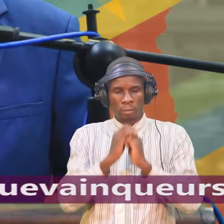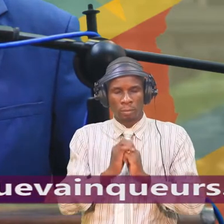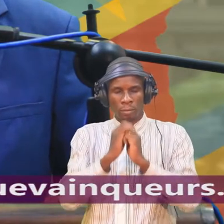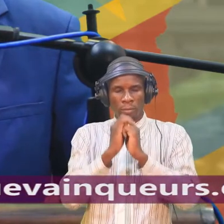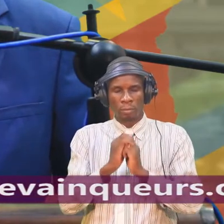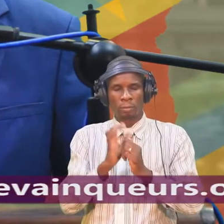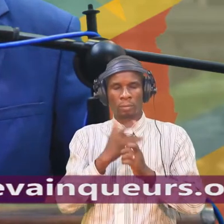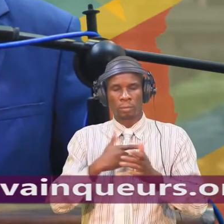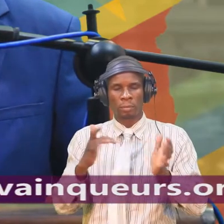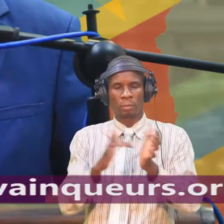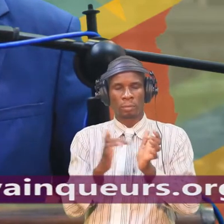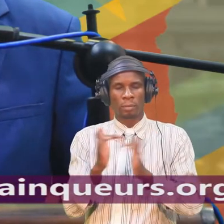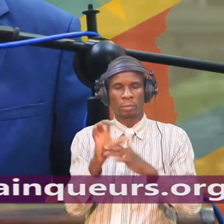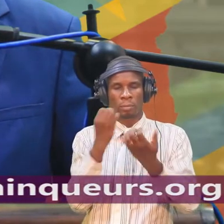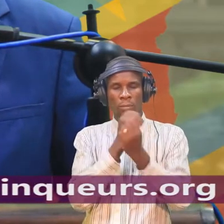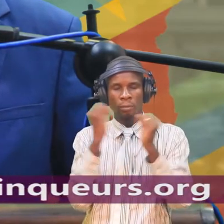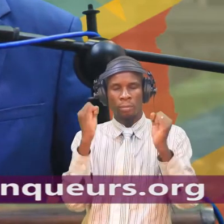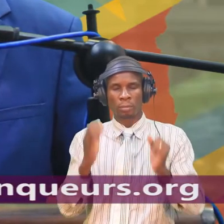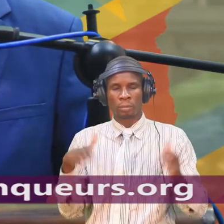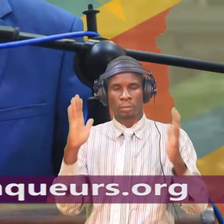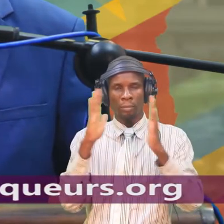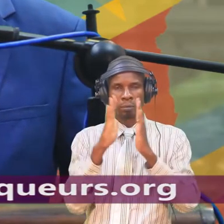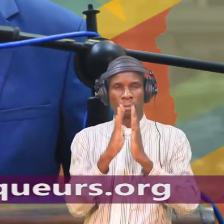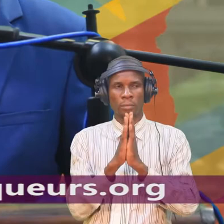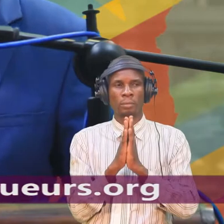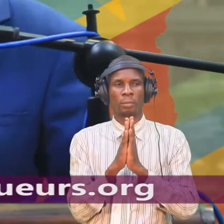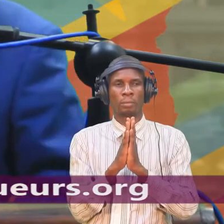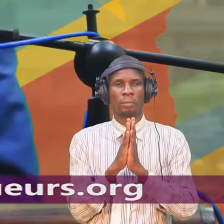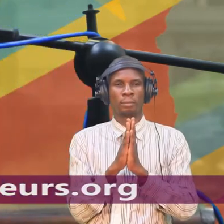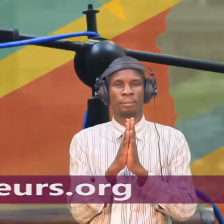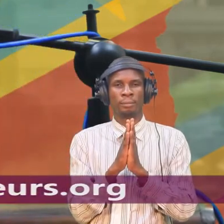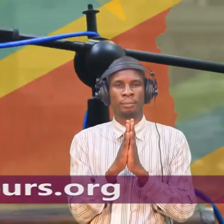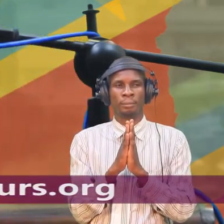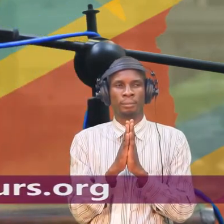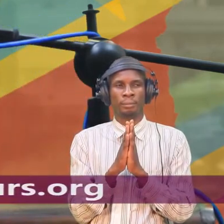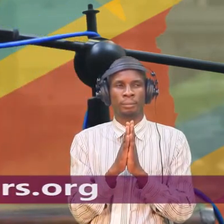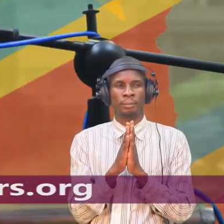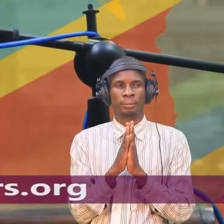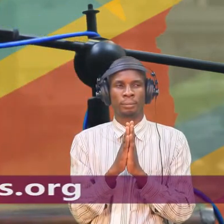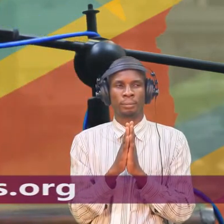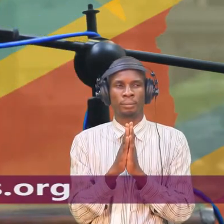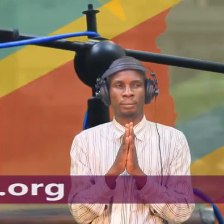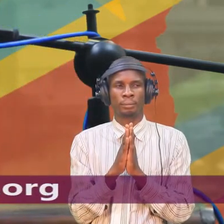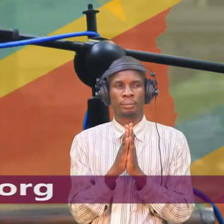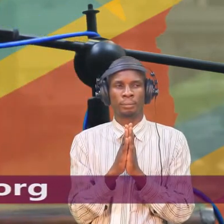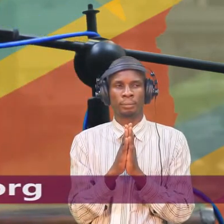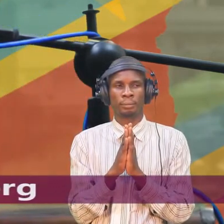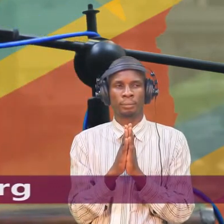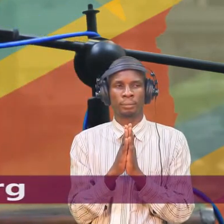mwanzo hadi Au nom de mwisho, Jésus, notre ndio Sauveur et ombi letu Rédempteur. Amen. Katika jina la Yesu Kristo mwokozi wetu, amina.